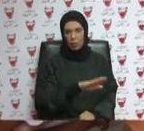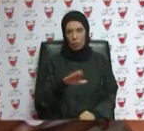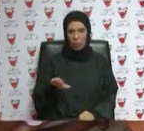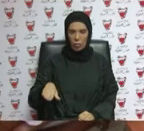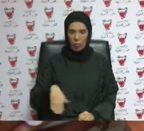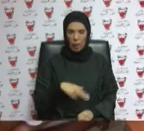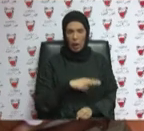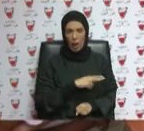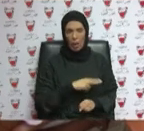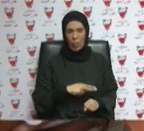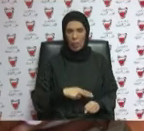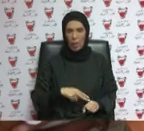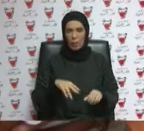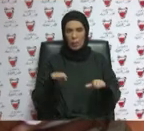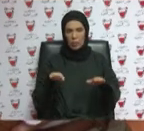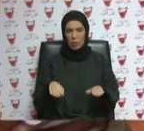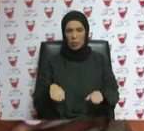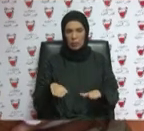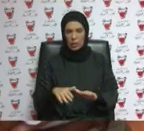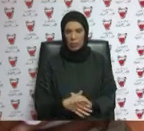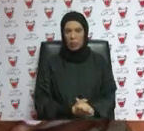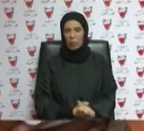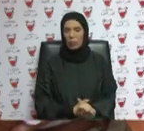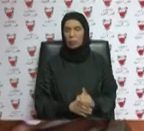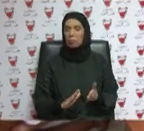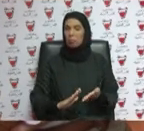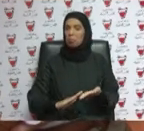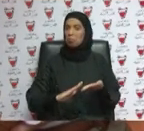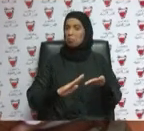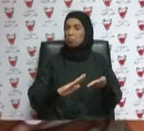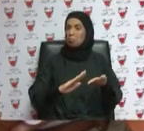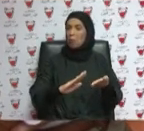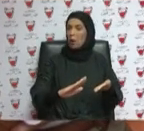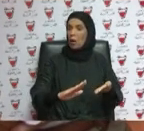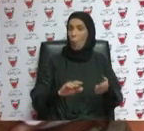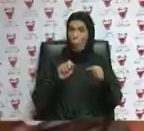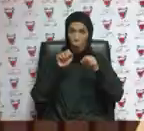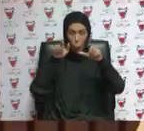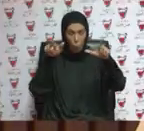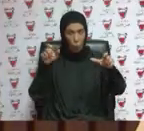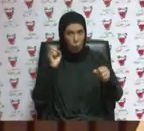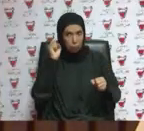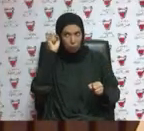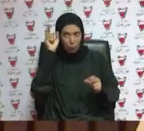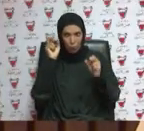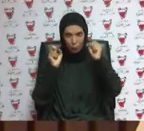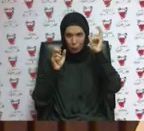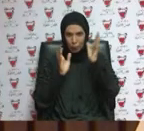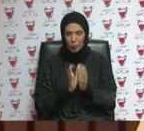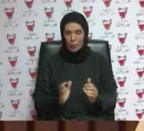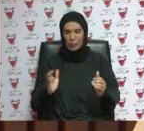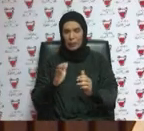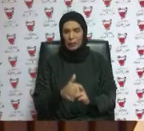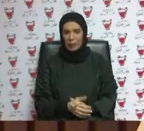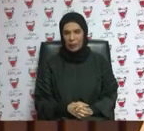والشكر لجميع أعضاء مجلسكم الموقر اللي ساهموا في بلورة هذه الأفكار وبلورة هذه الحزمة،